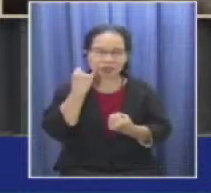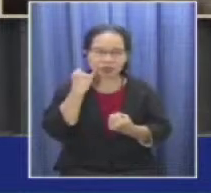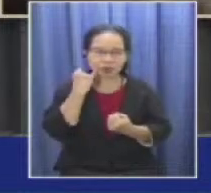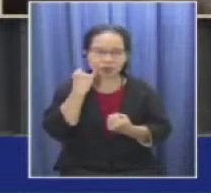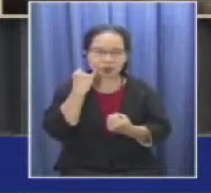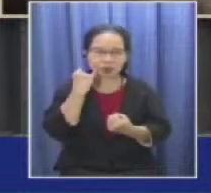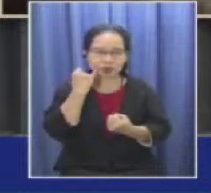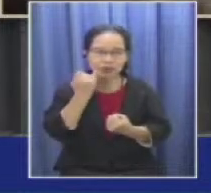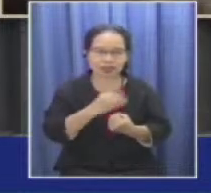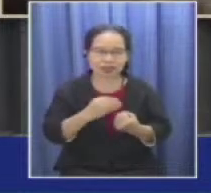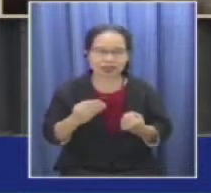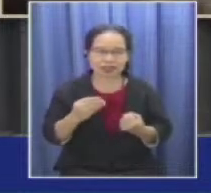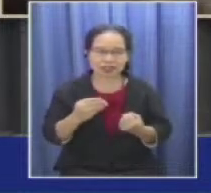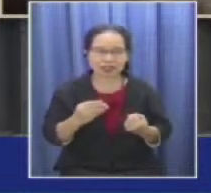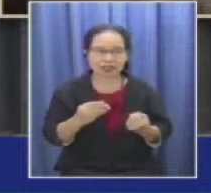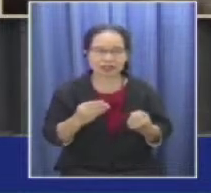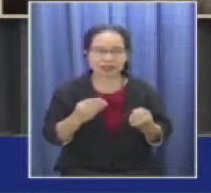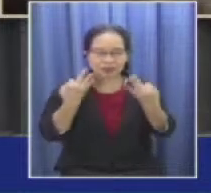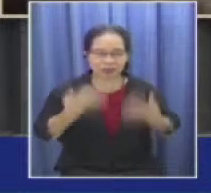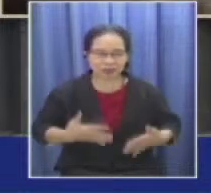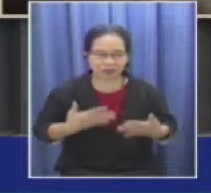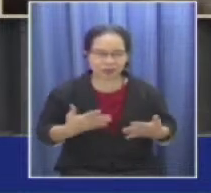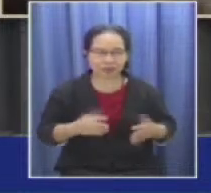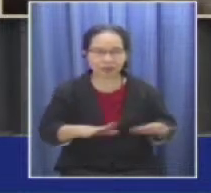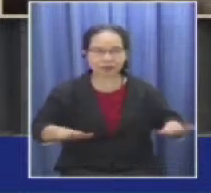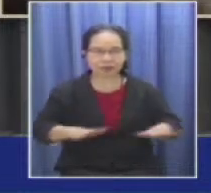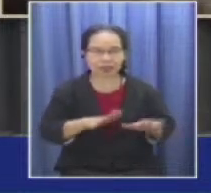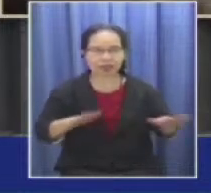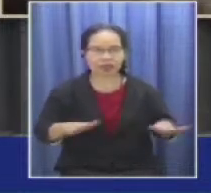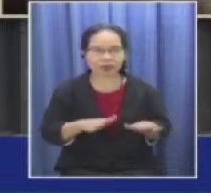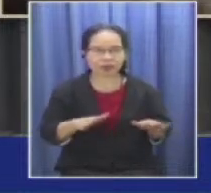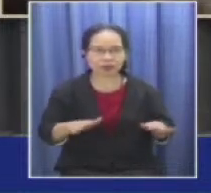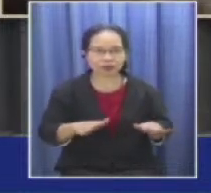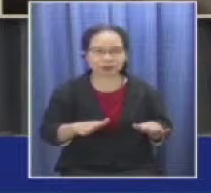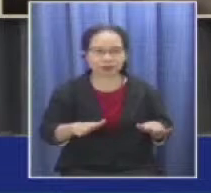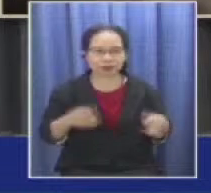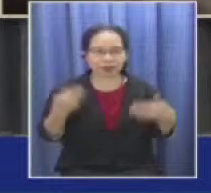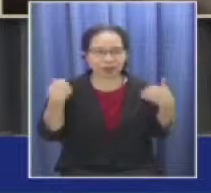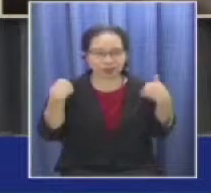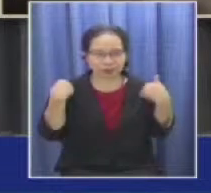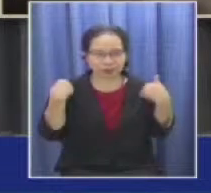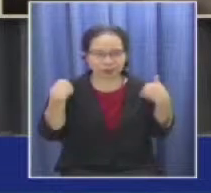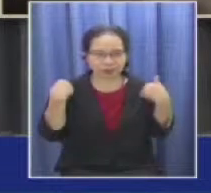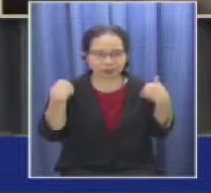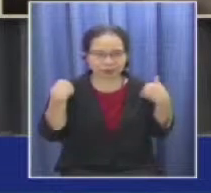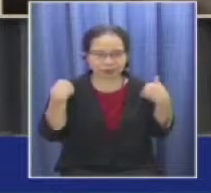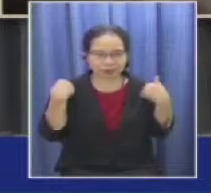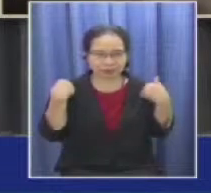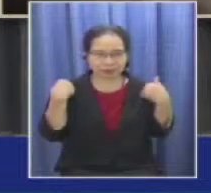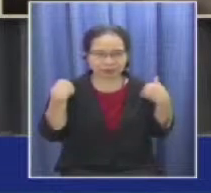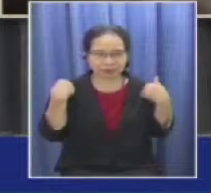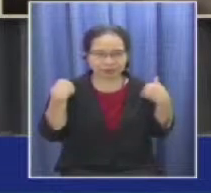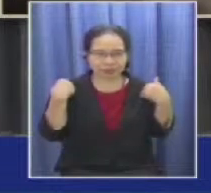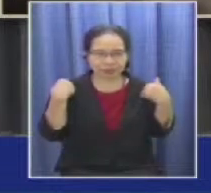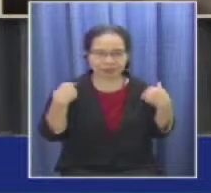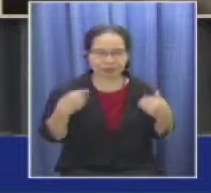ya ho ya ma kotokro otwe onya no ho ahoye a eni kwan se eye ni tan ne nsaboro